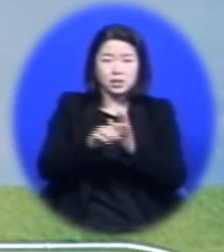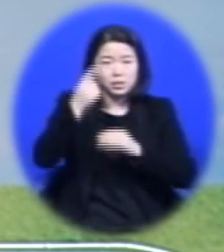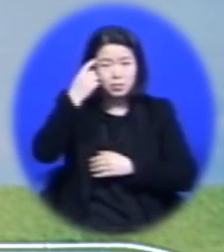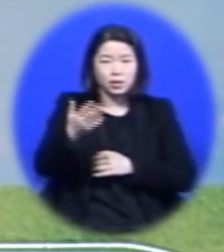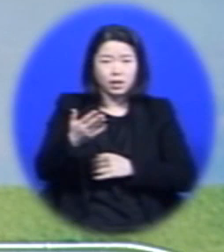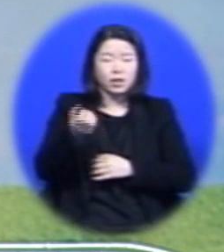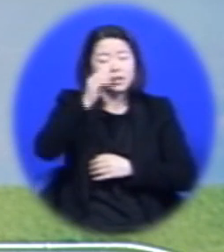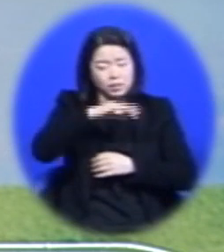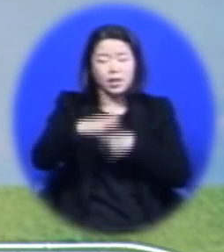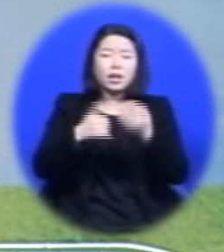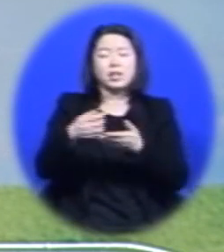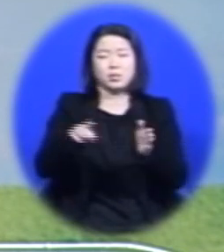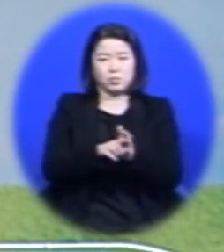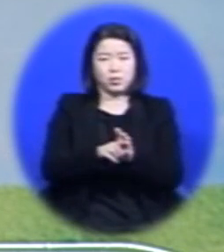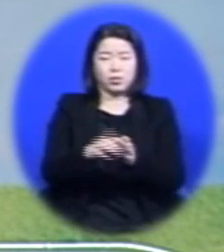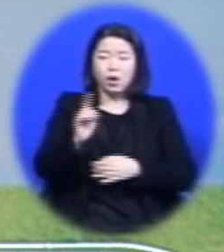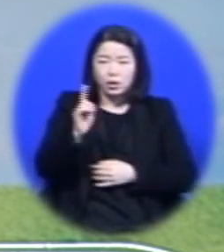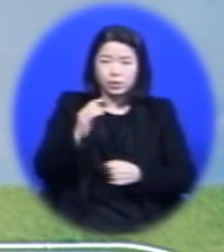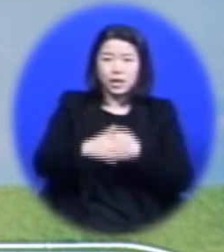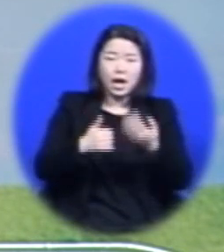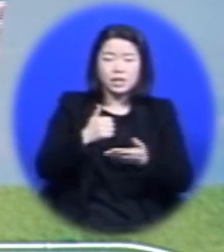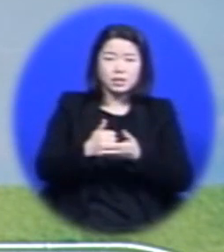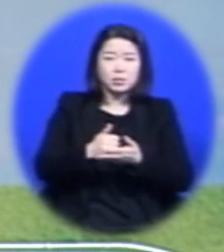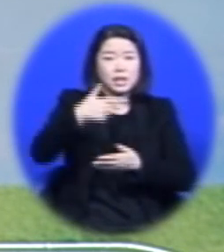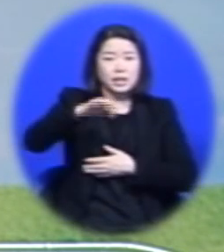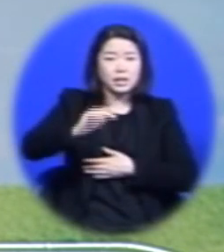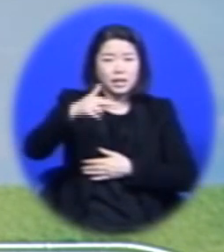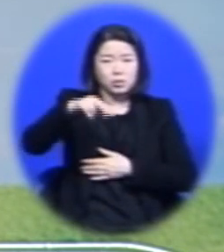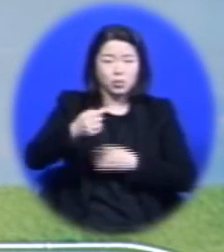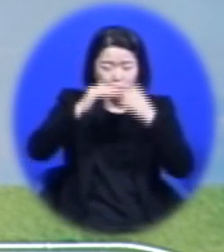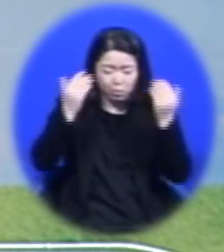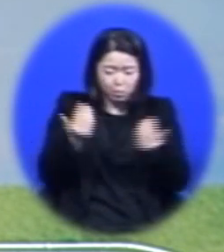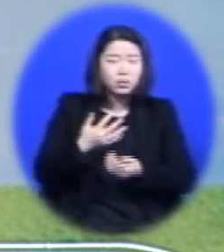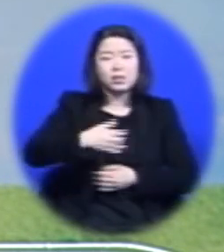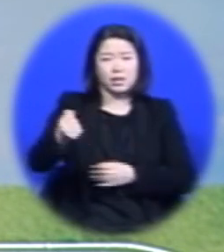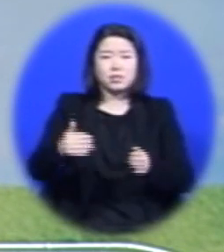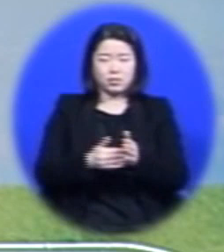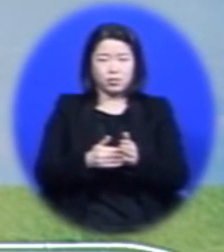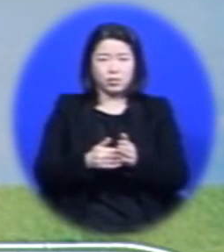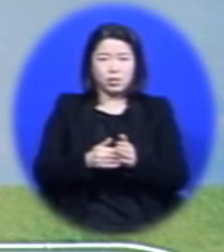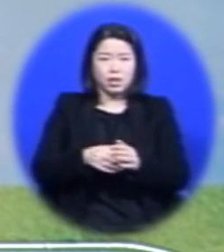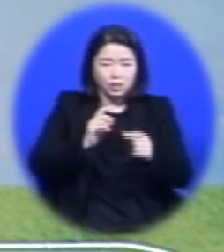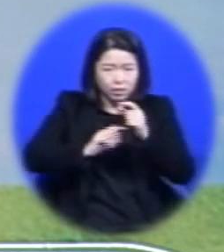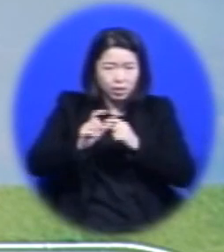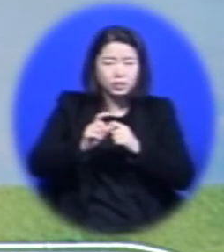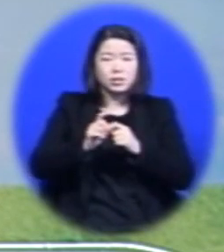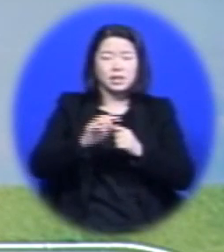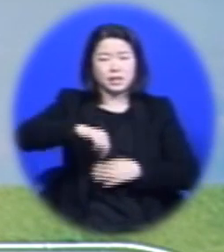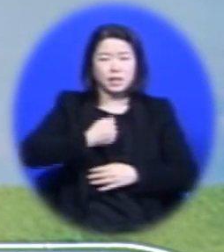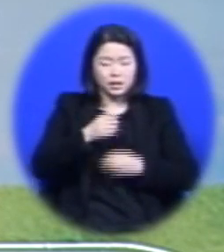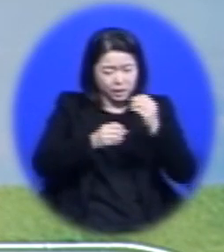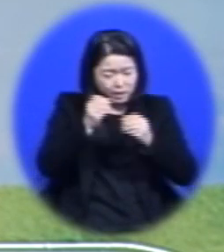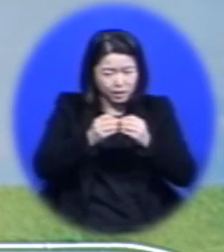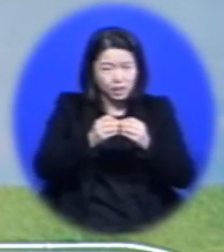거예요 어떻게 보면 하나님은 미즈노 개인주의 모든걸 가져가 셨어요 심지어는 자기를 시를 쓰게 해